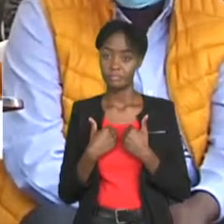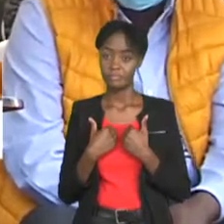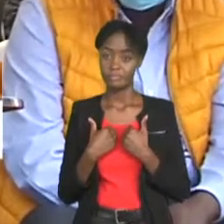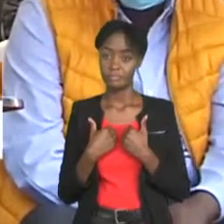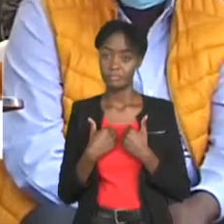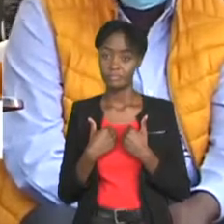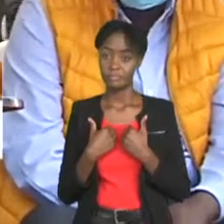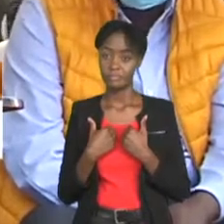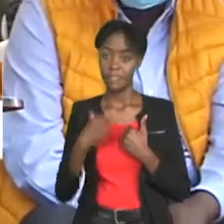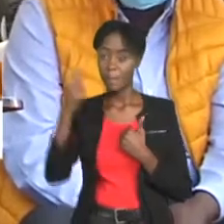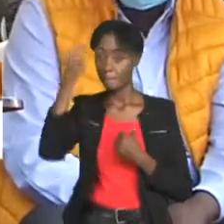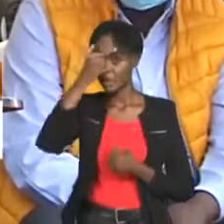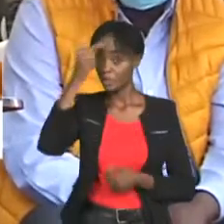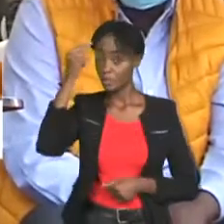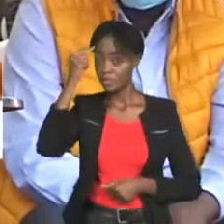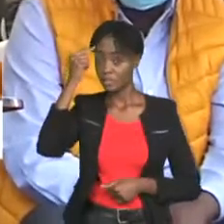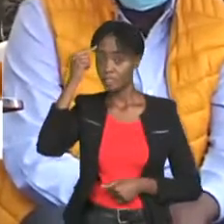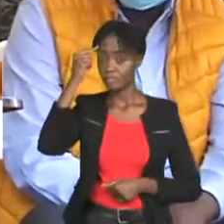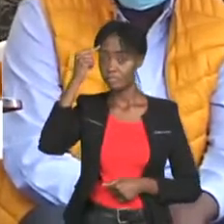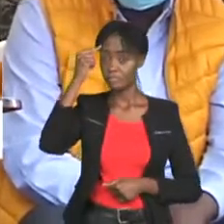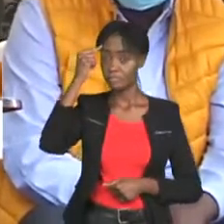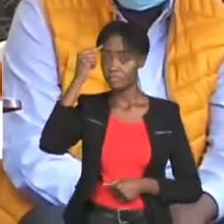ni kwamba